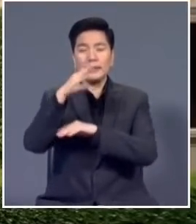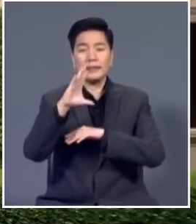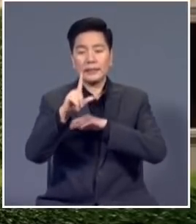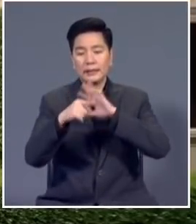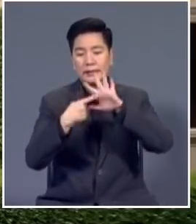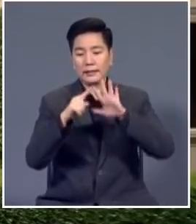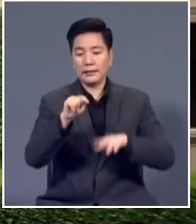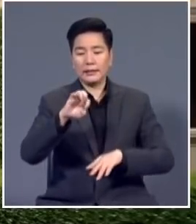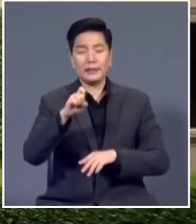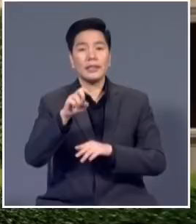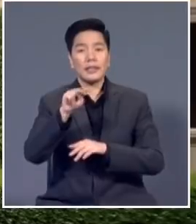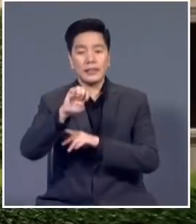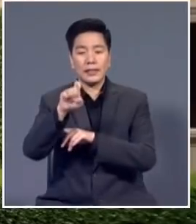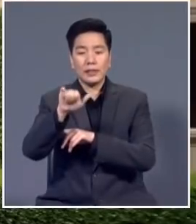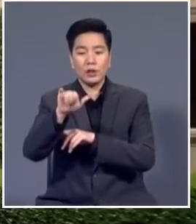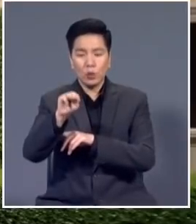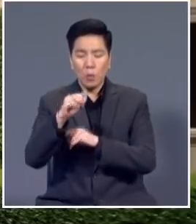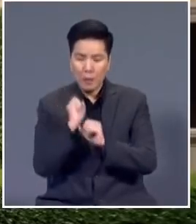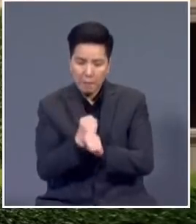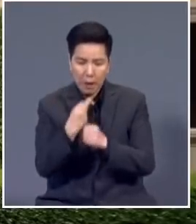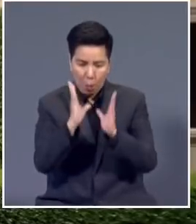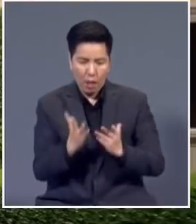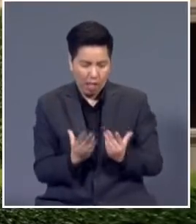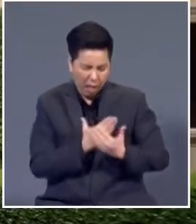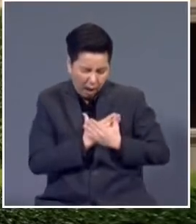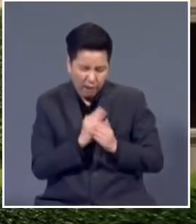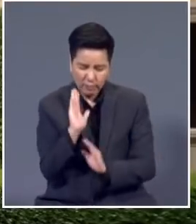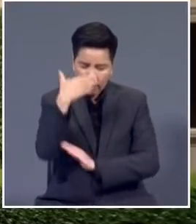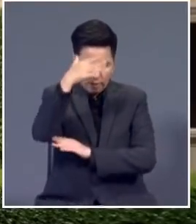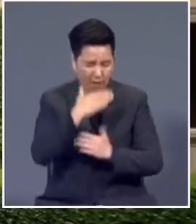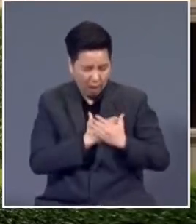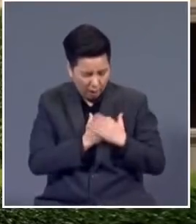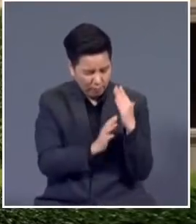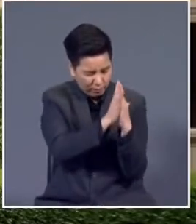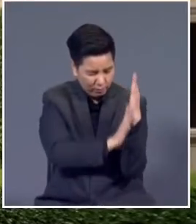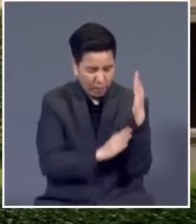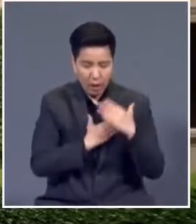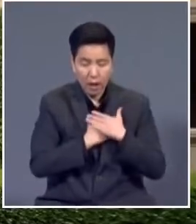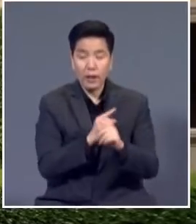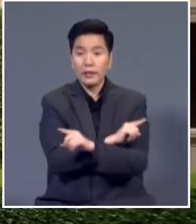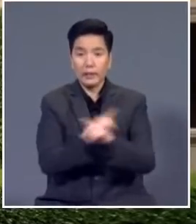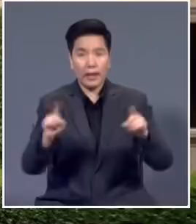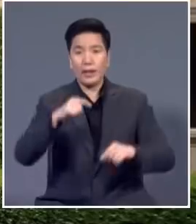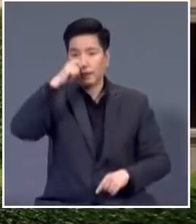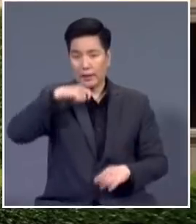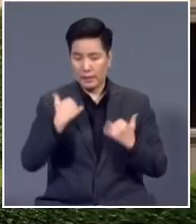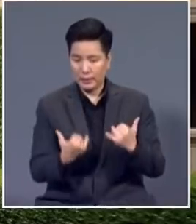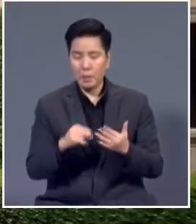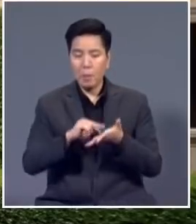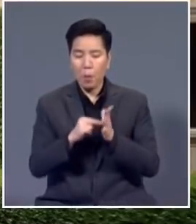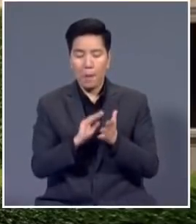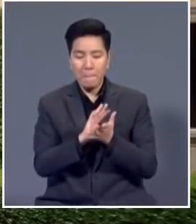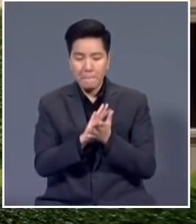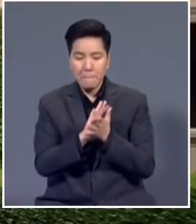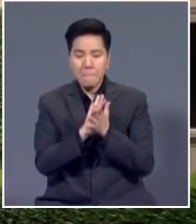สถานการณ์เหล่านั้นเพื่อจะสร้างสำนึกความรักชาติสำหรับสถานการณ์ของประเทศในวันนี้นั้นเป็นช่วงการเปลี่ยนผ่านเราต้องการการป